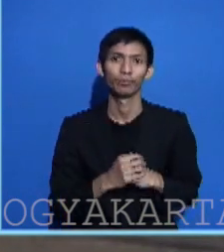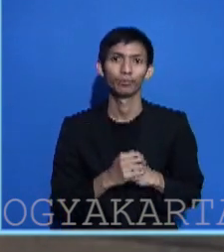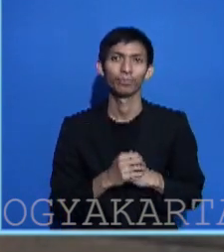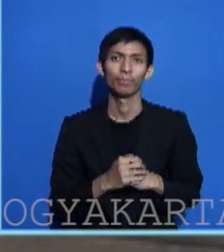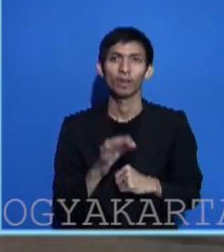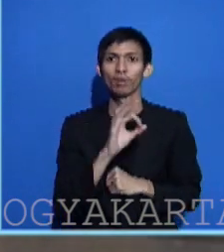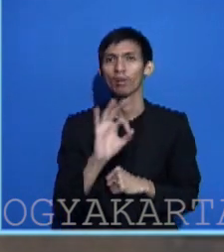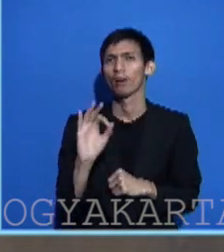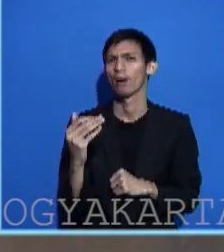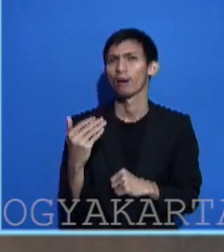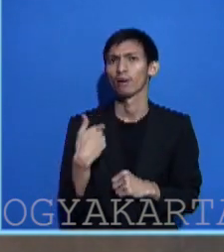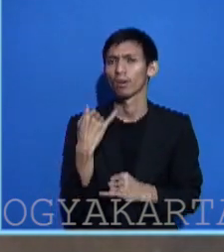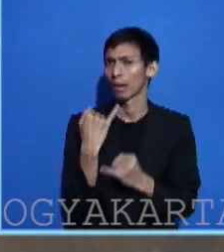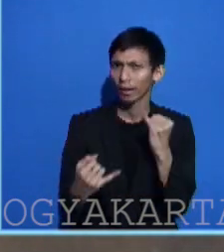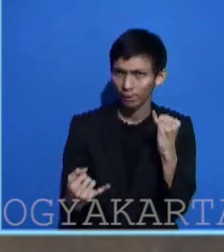akhirnya